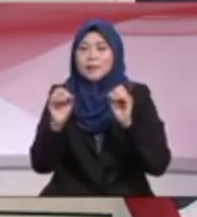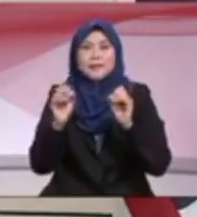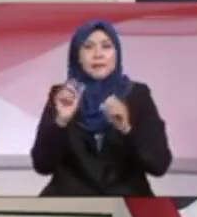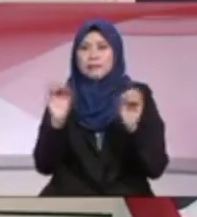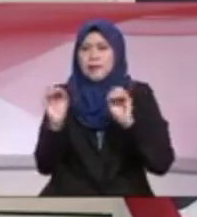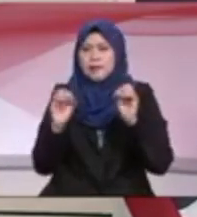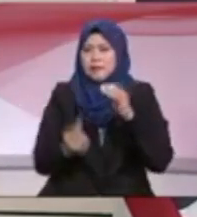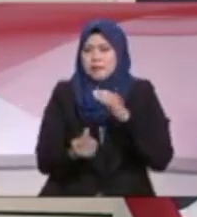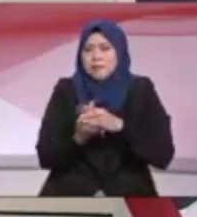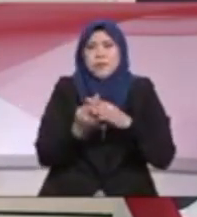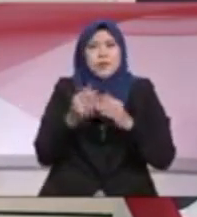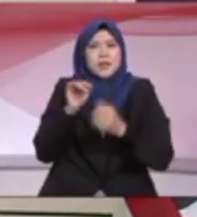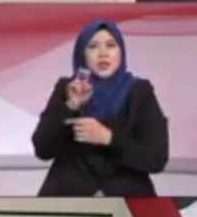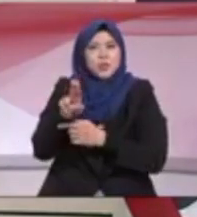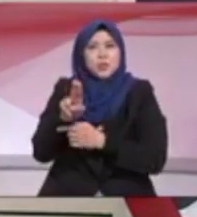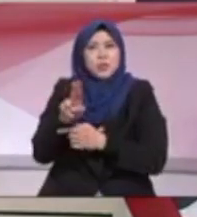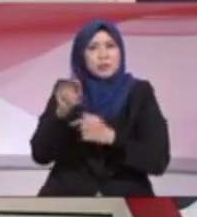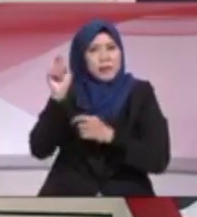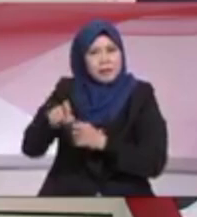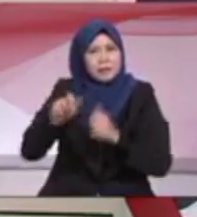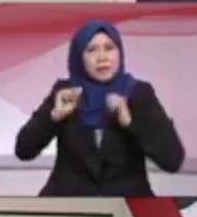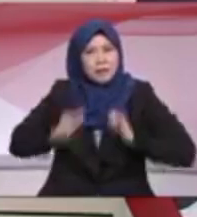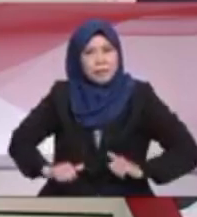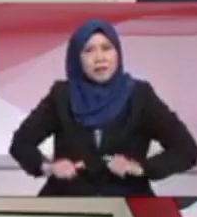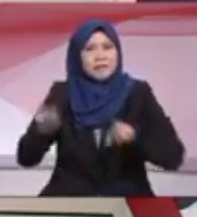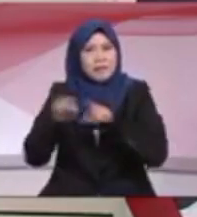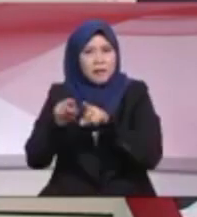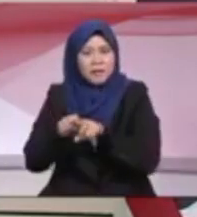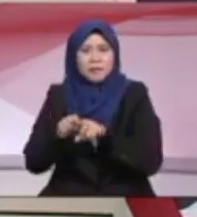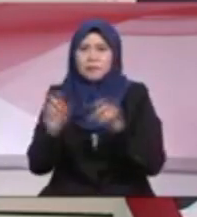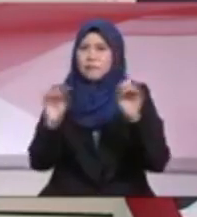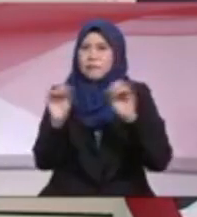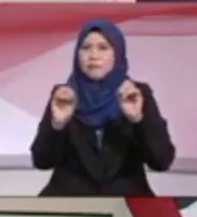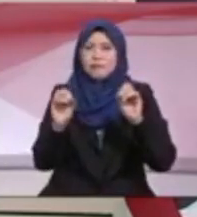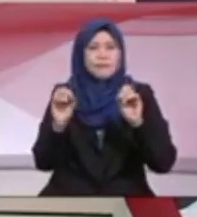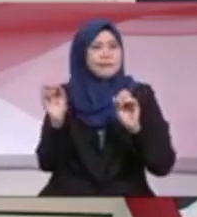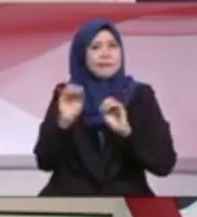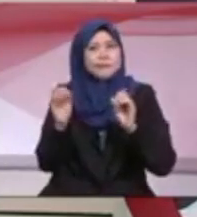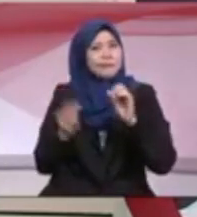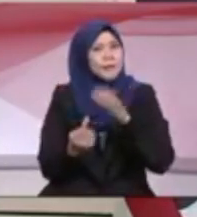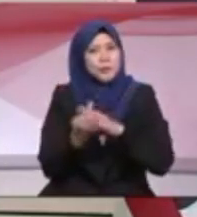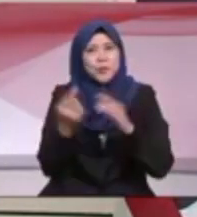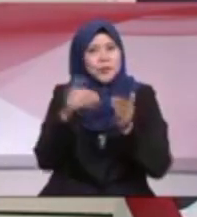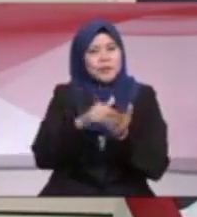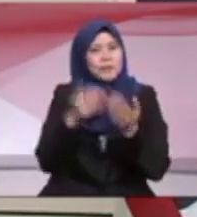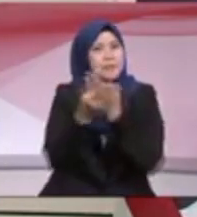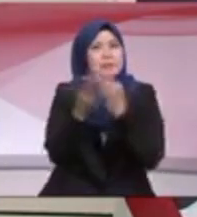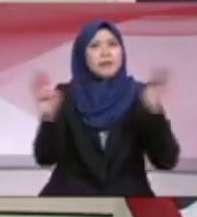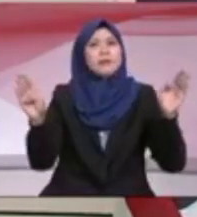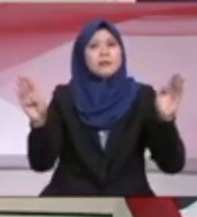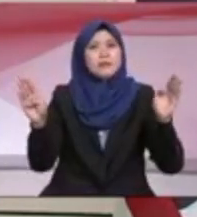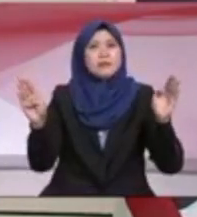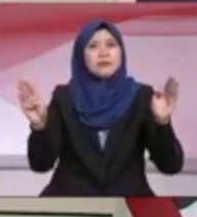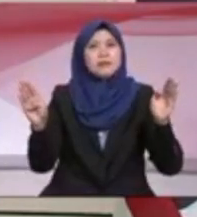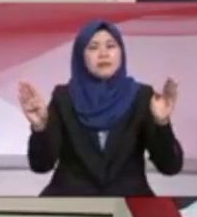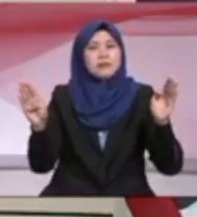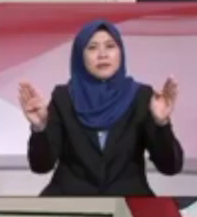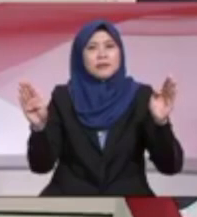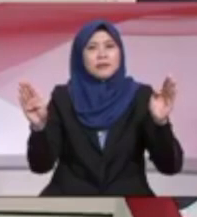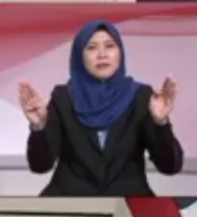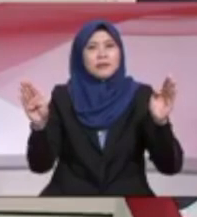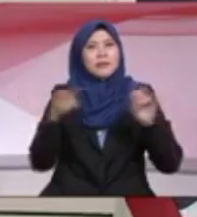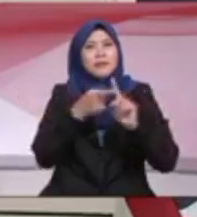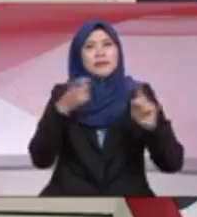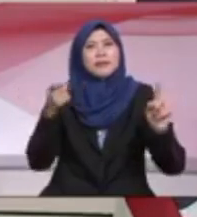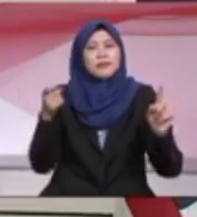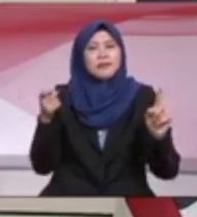timbul isu dari segi kena alamat yang sama dan sebagainya. Jadi tidak timbul lagi. Iaitu bebas untuk